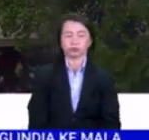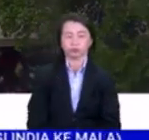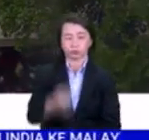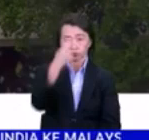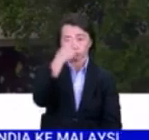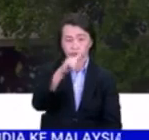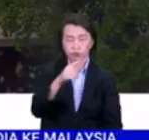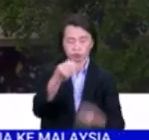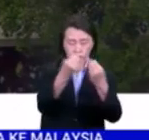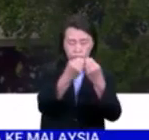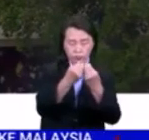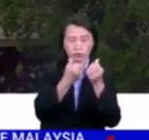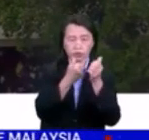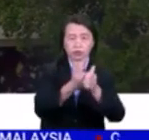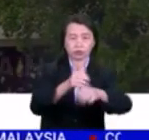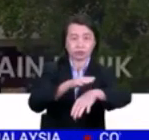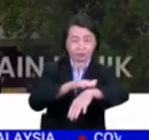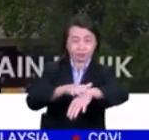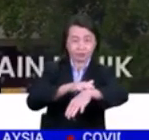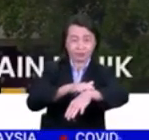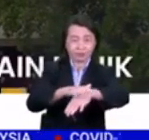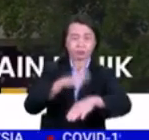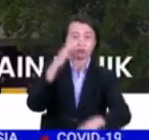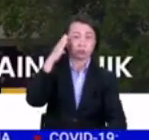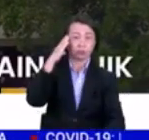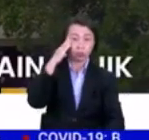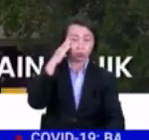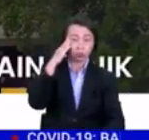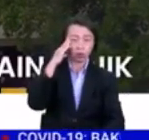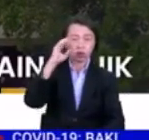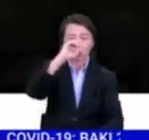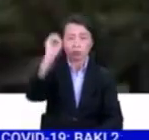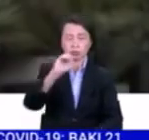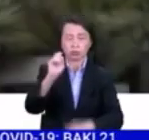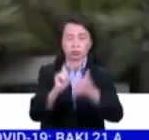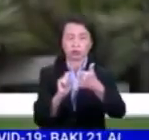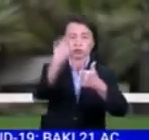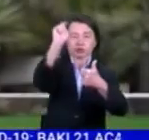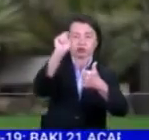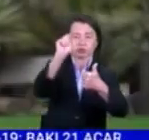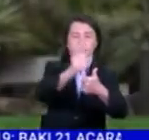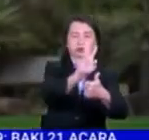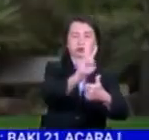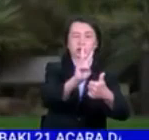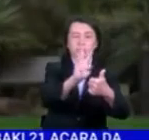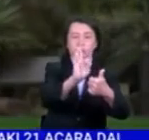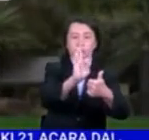Bagi statistik mengikut etnik, penduduk Bumi Putra mencatat peratusan tertinggi sebanyak